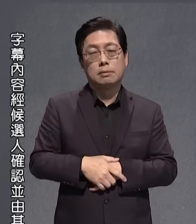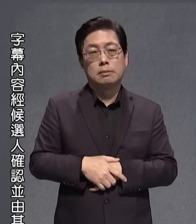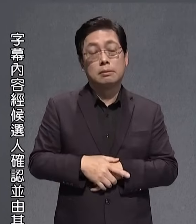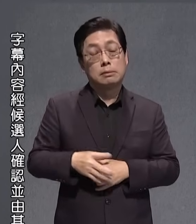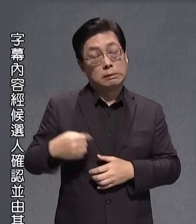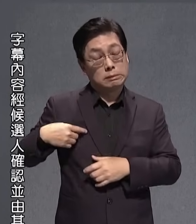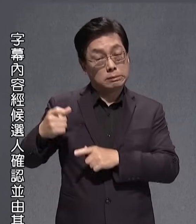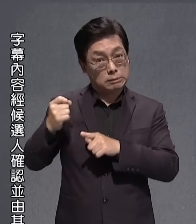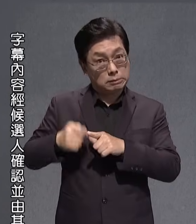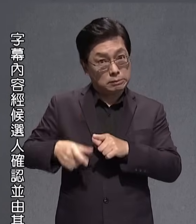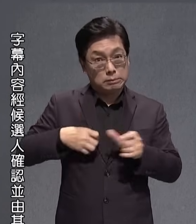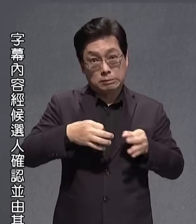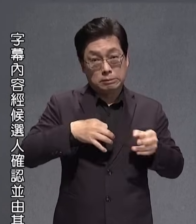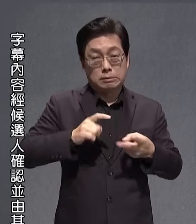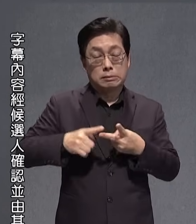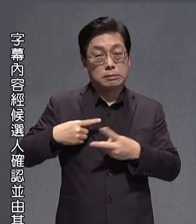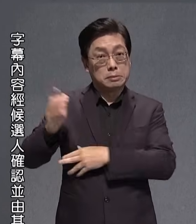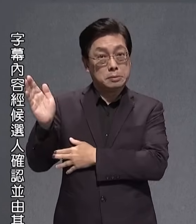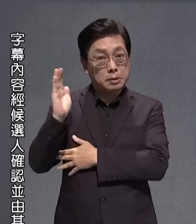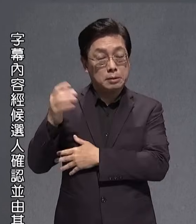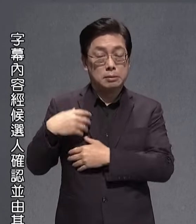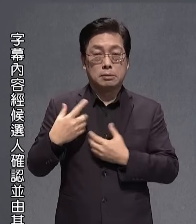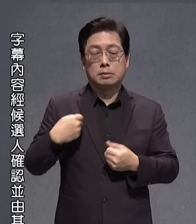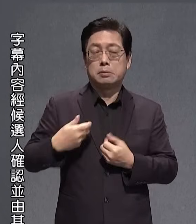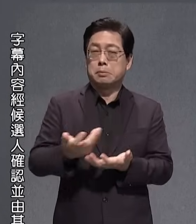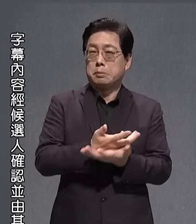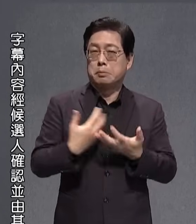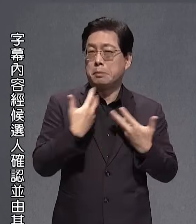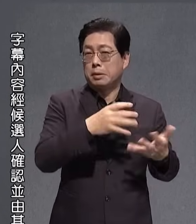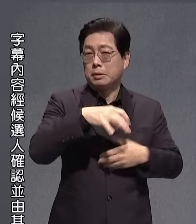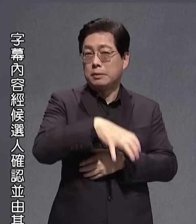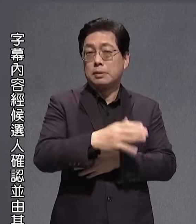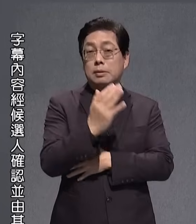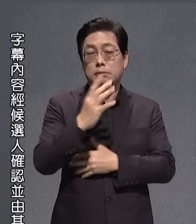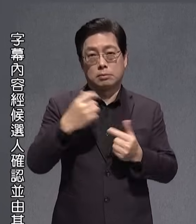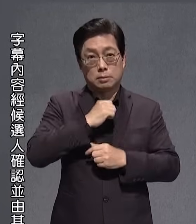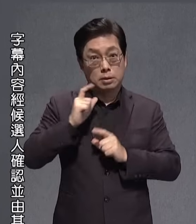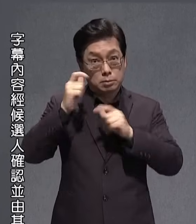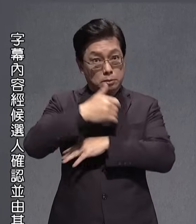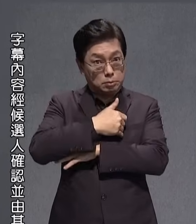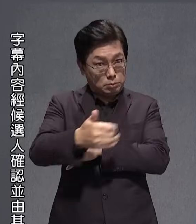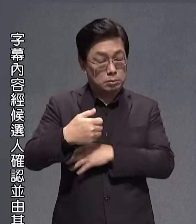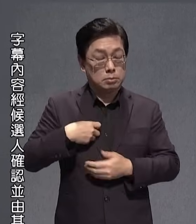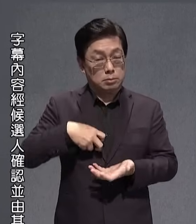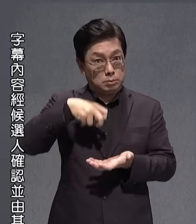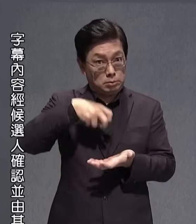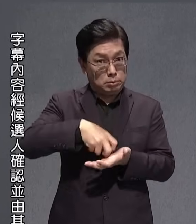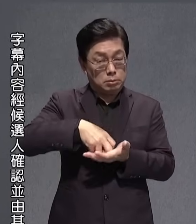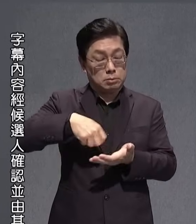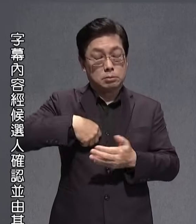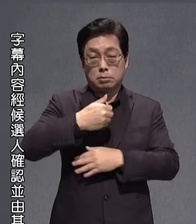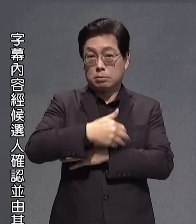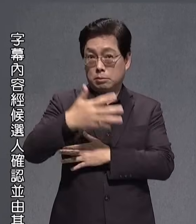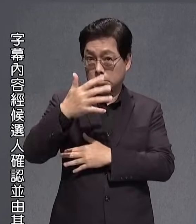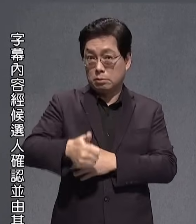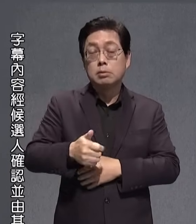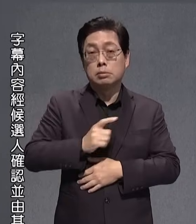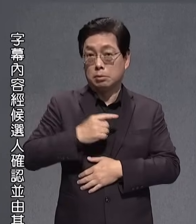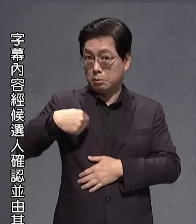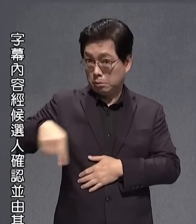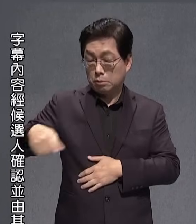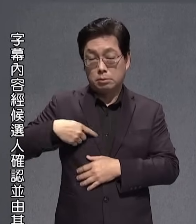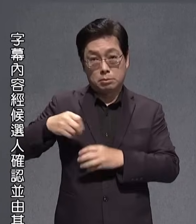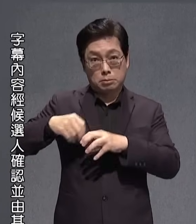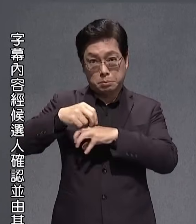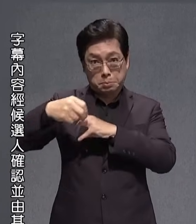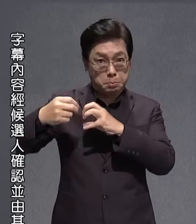业者甲政府就要靠地方政府去协调嘛。那就台东县的饶庆林，伊就去协调，往来协